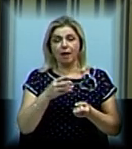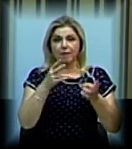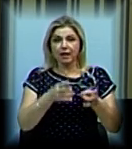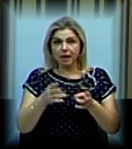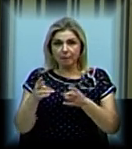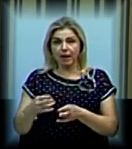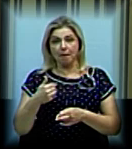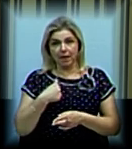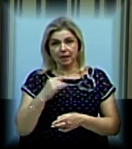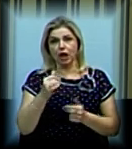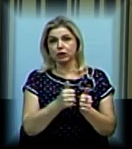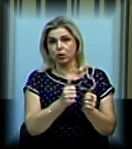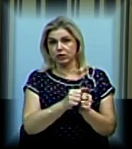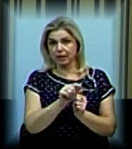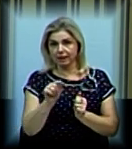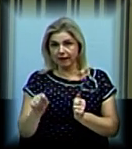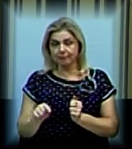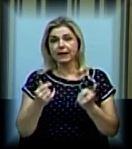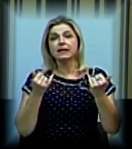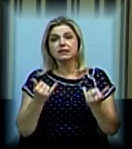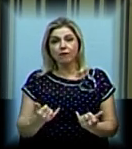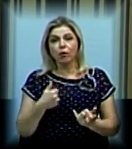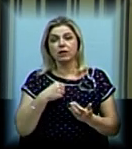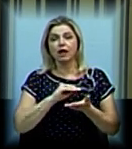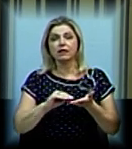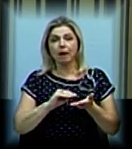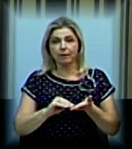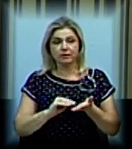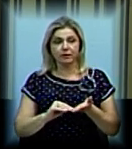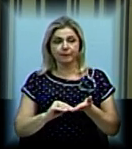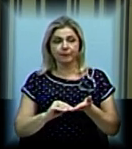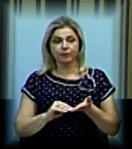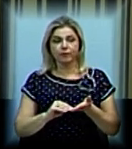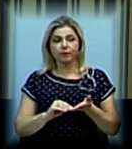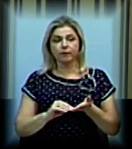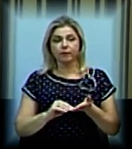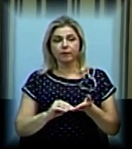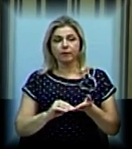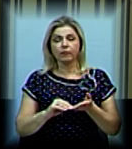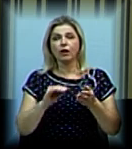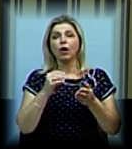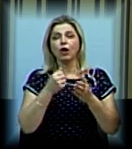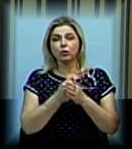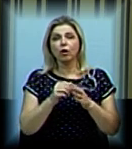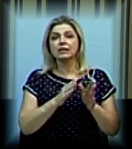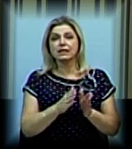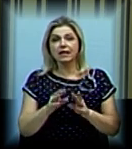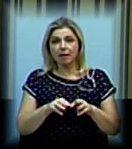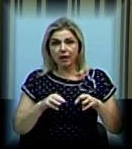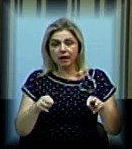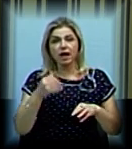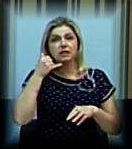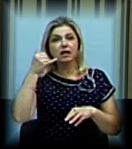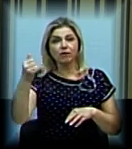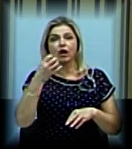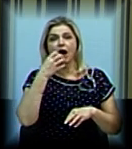від моїх сусідів. На сьогодні я написала до урядової системи лист звернення, зателефонувала на гарячу